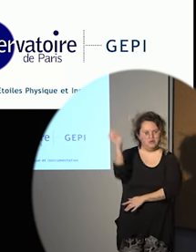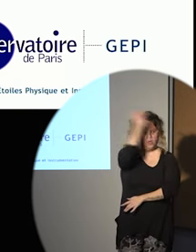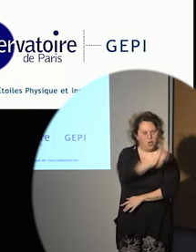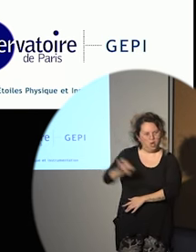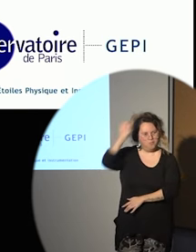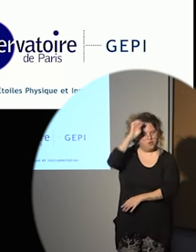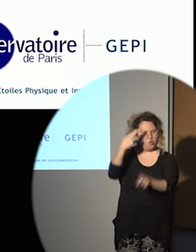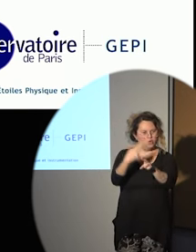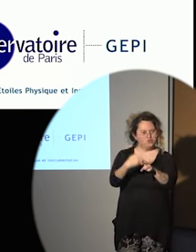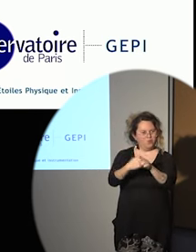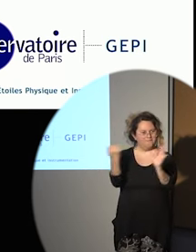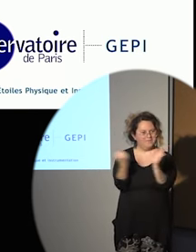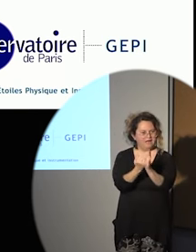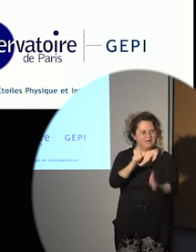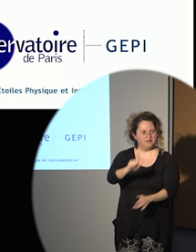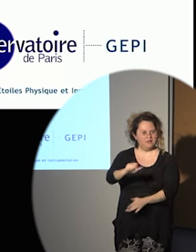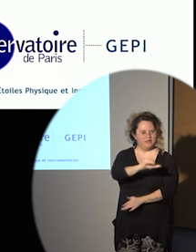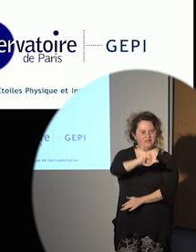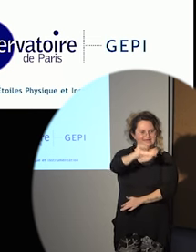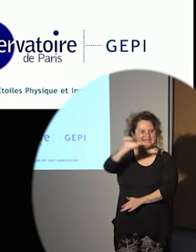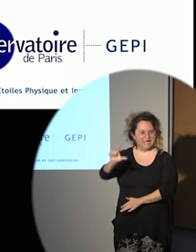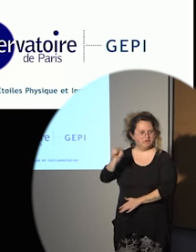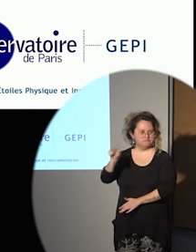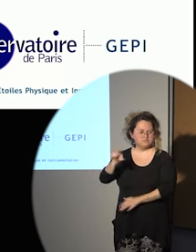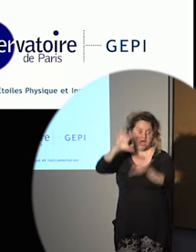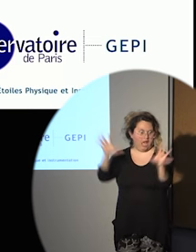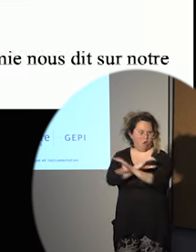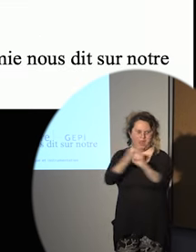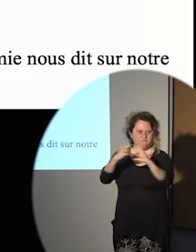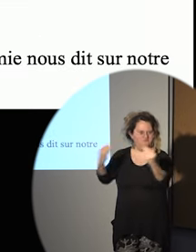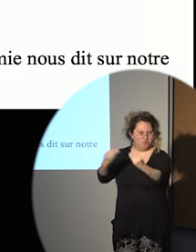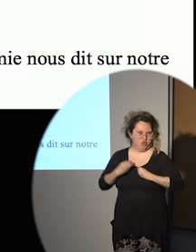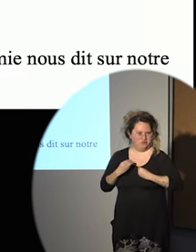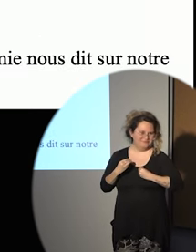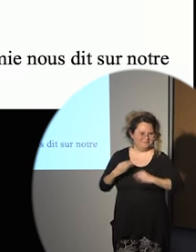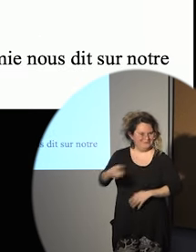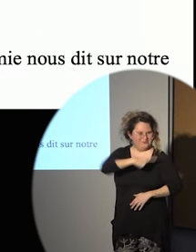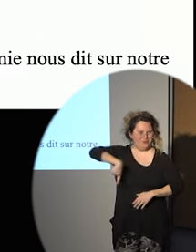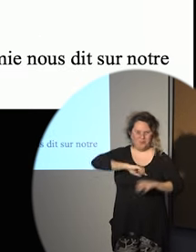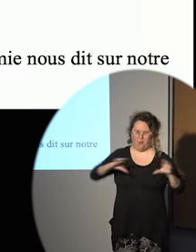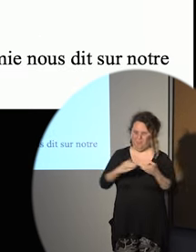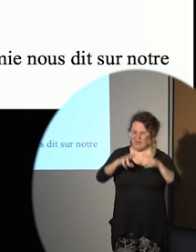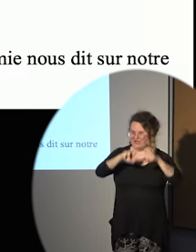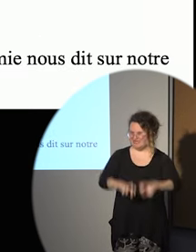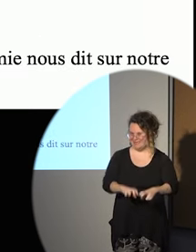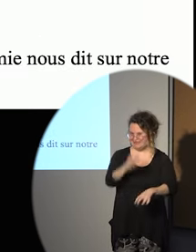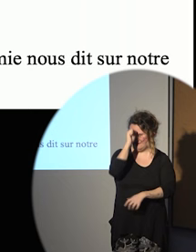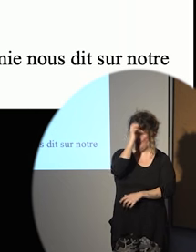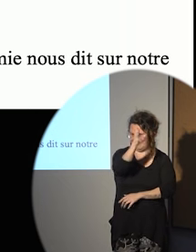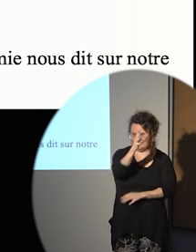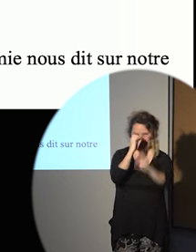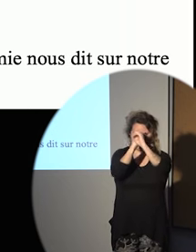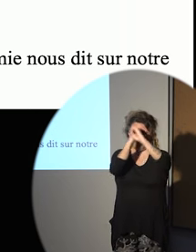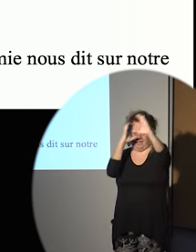est quelque chose de formidable pour les physiciens. Donc je ne vous en dirai pas plus pour l'instant. Par contre, je vous propose une organisation